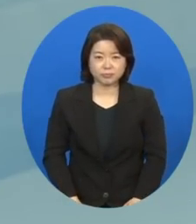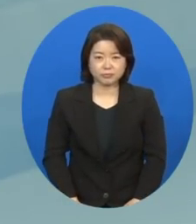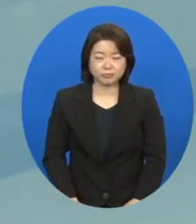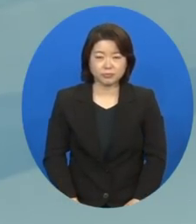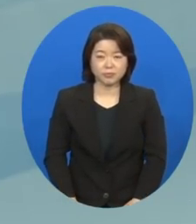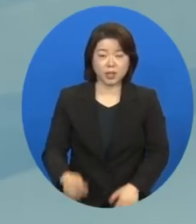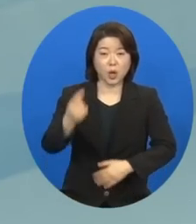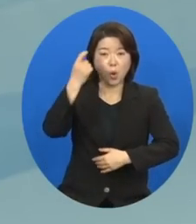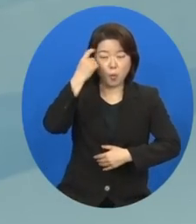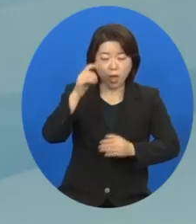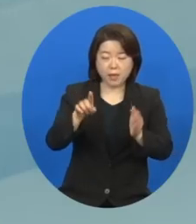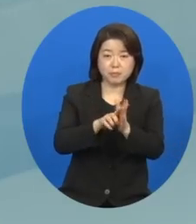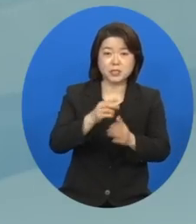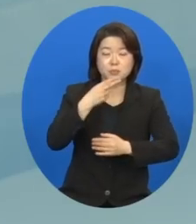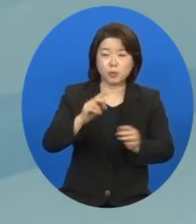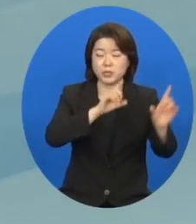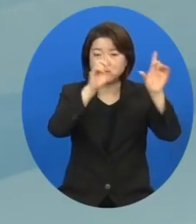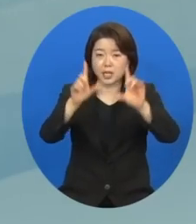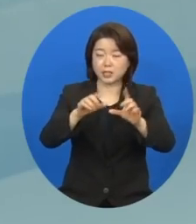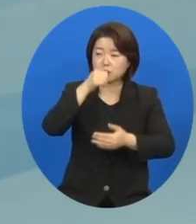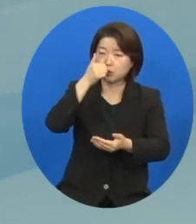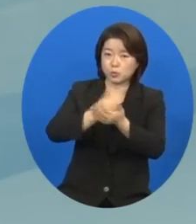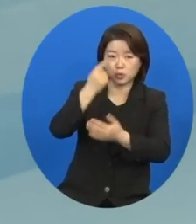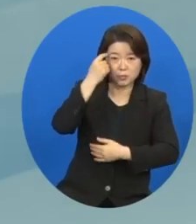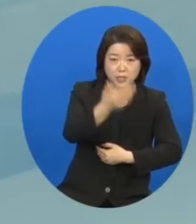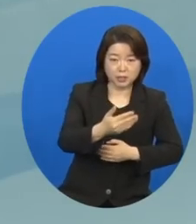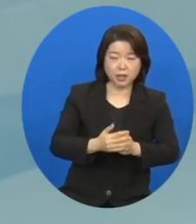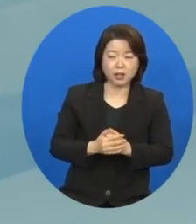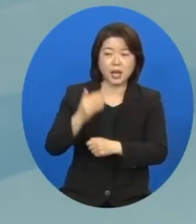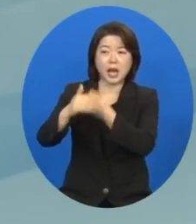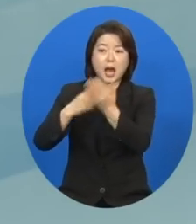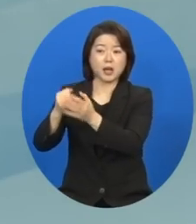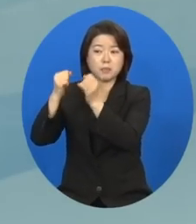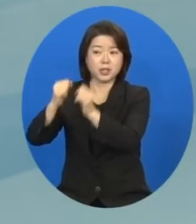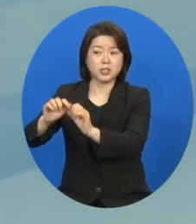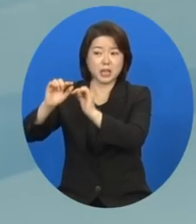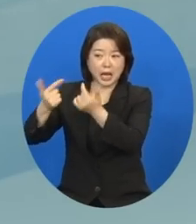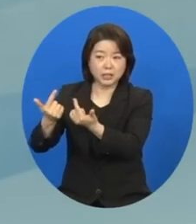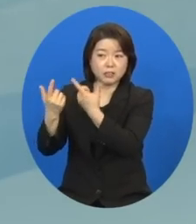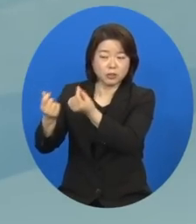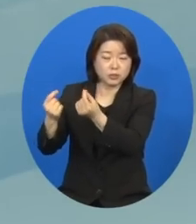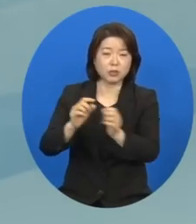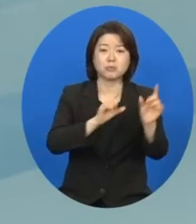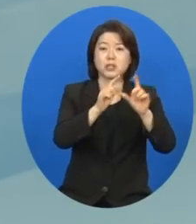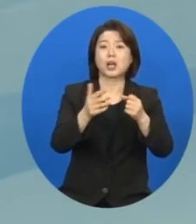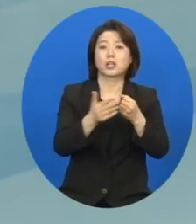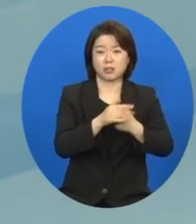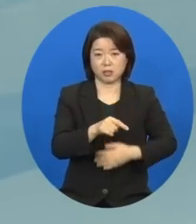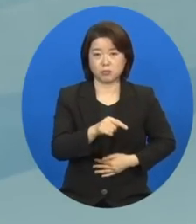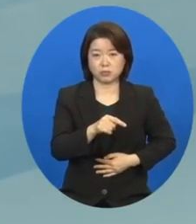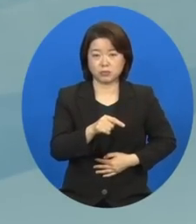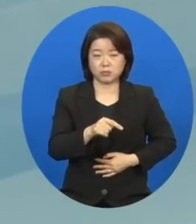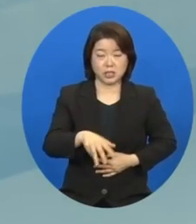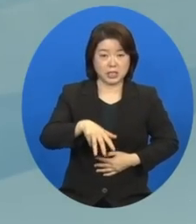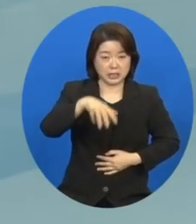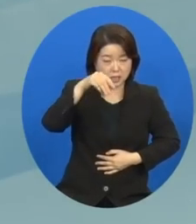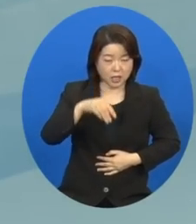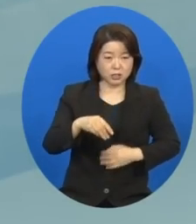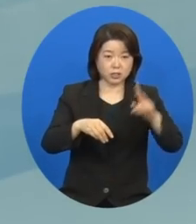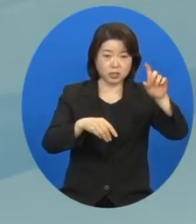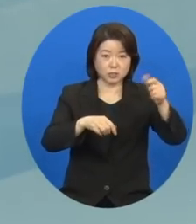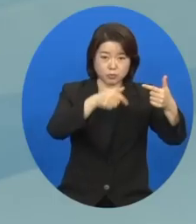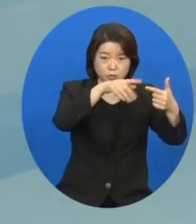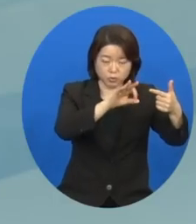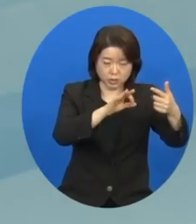왜 믿음 없이 행하는 것이 죄이냐? 하나님이 계시지 않은 것처럼 사는 것이기 때문에 그래요. 그래서 이 창세기 16장에서의 아브라함과 사라의